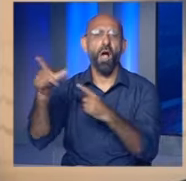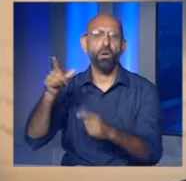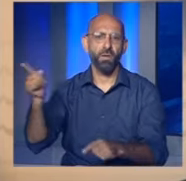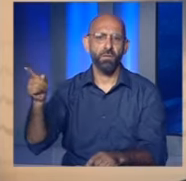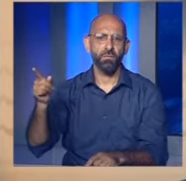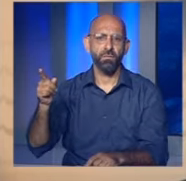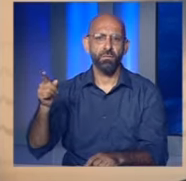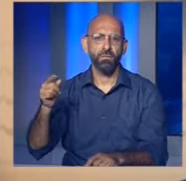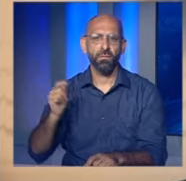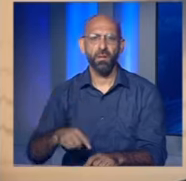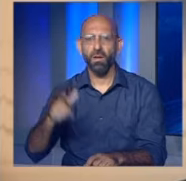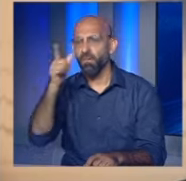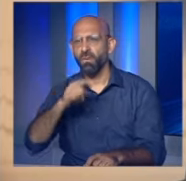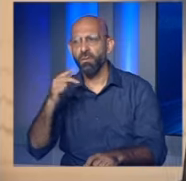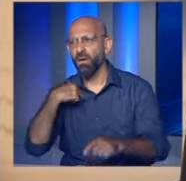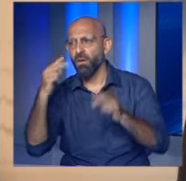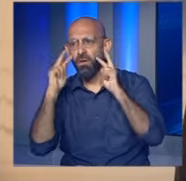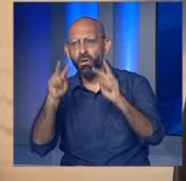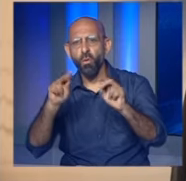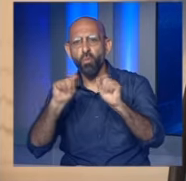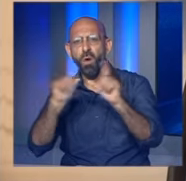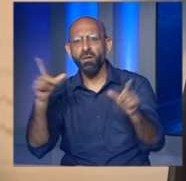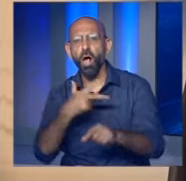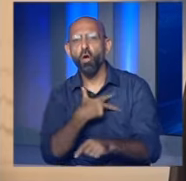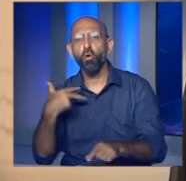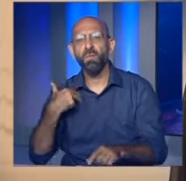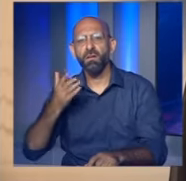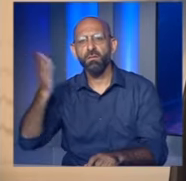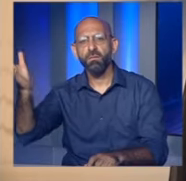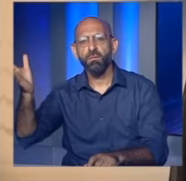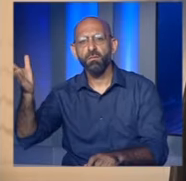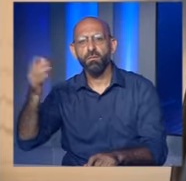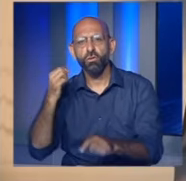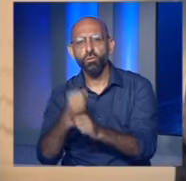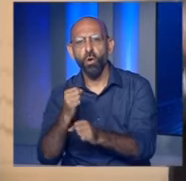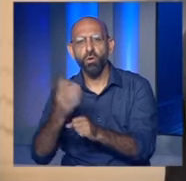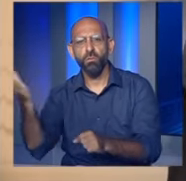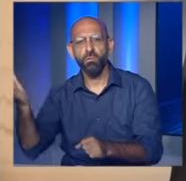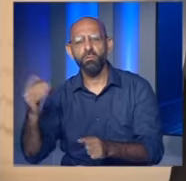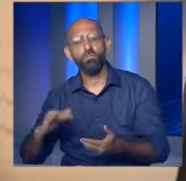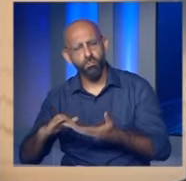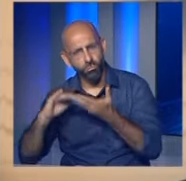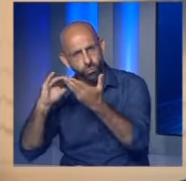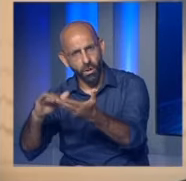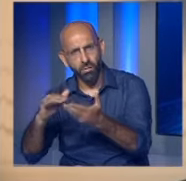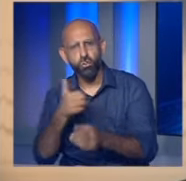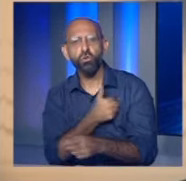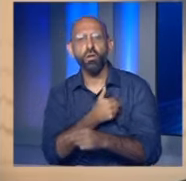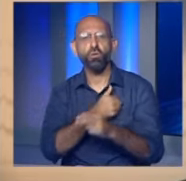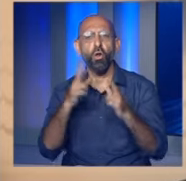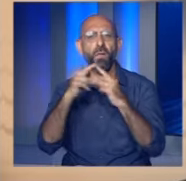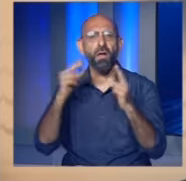فيحملون ويحملون المقاومه هذه المسؤوليه هم يدافعون عن